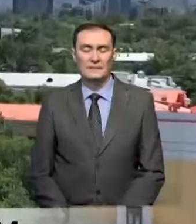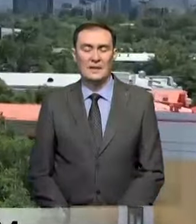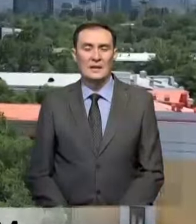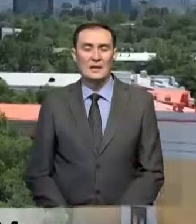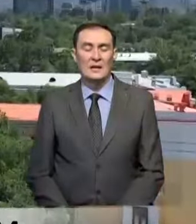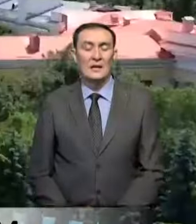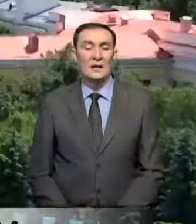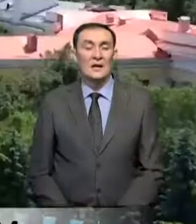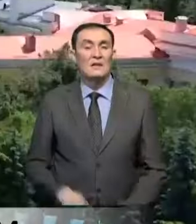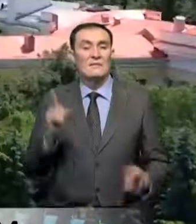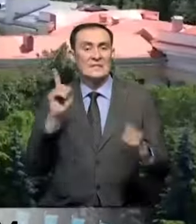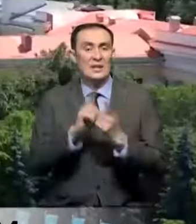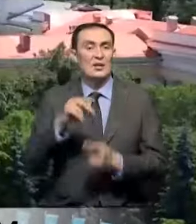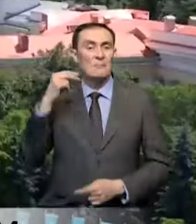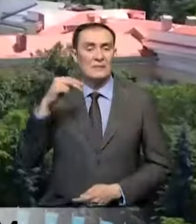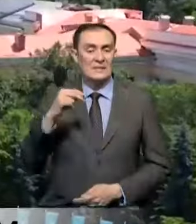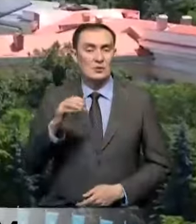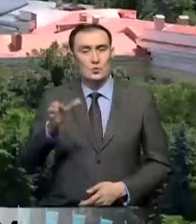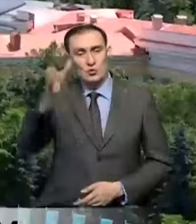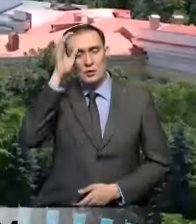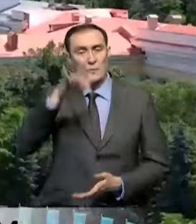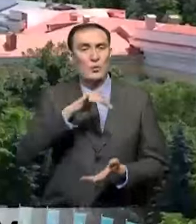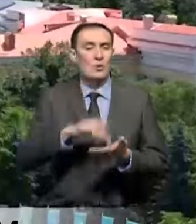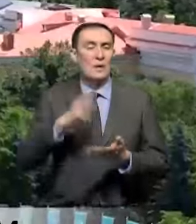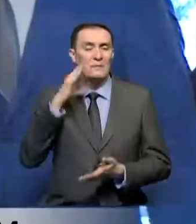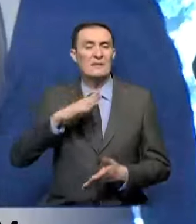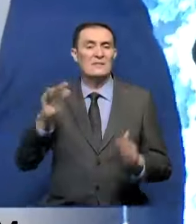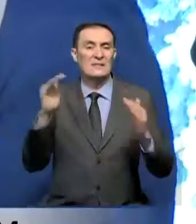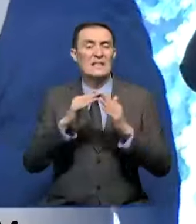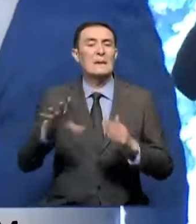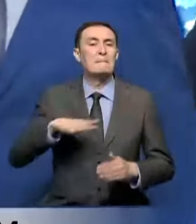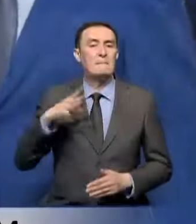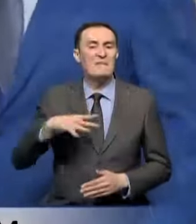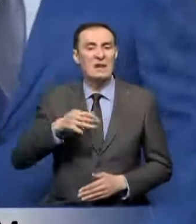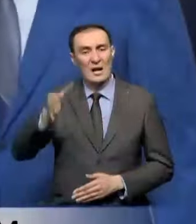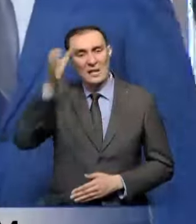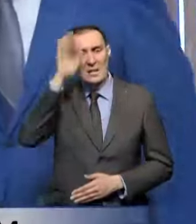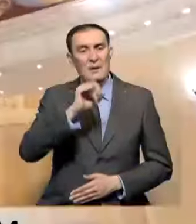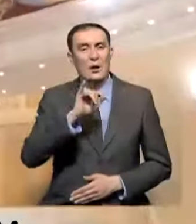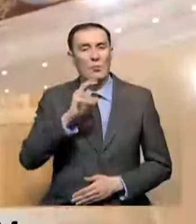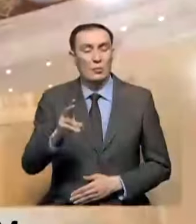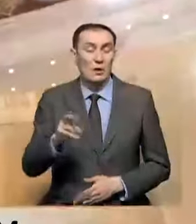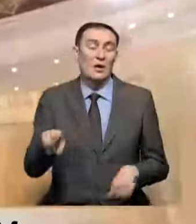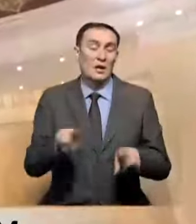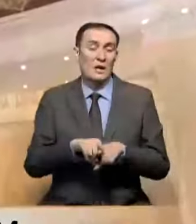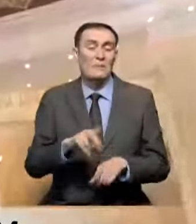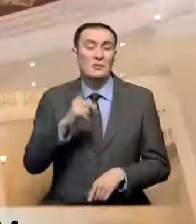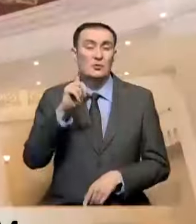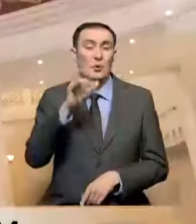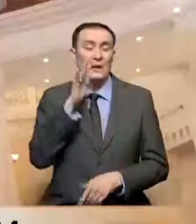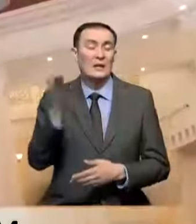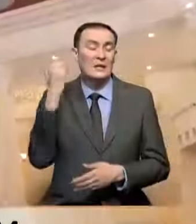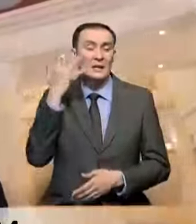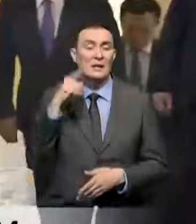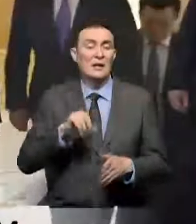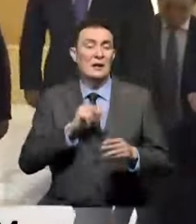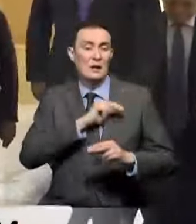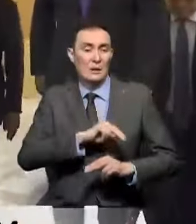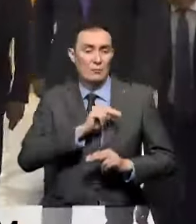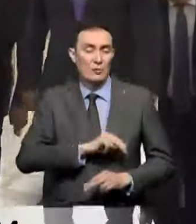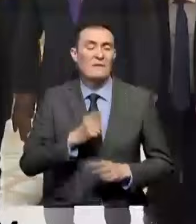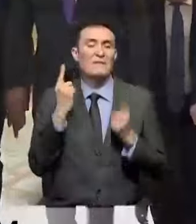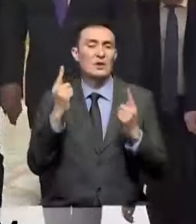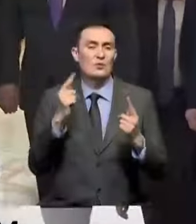символично что встреча президента с учёными Алмааты прошла в здании бывшей Академии Наук как и почти век назад когда здесь трудился